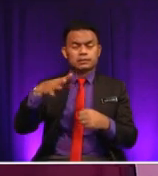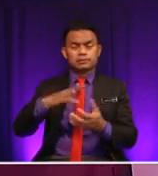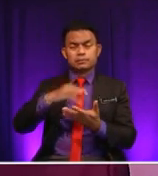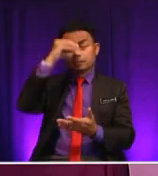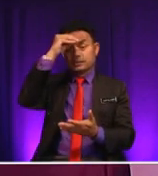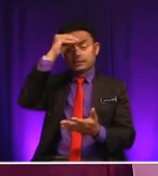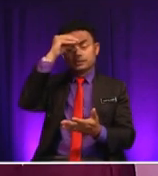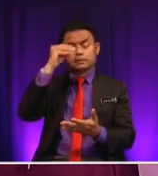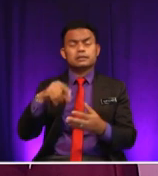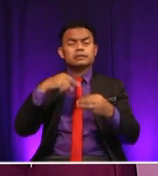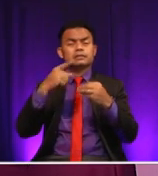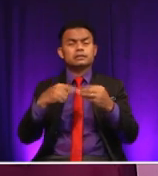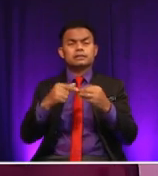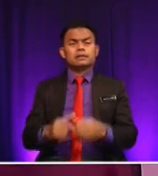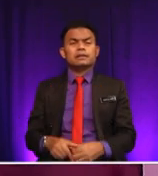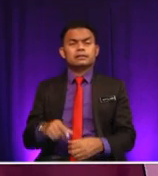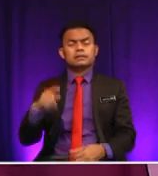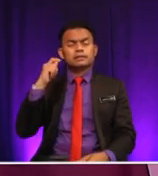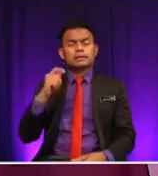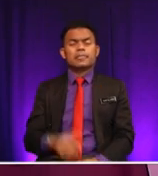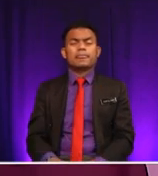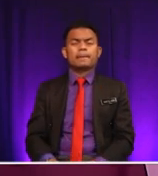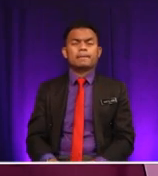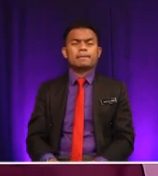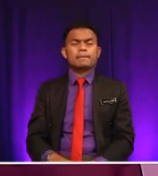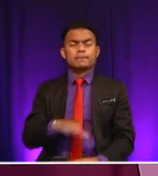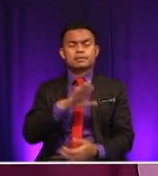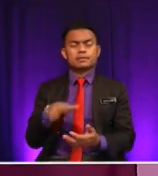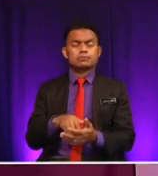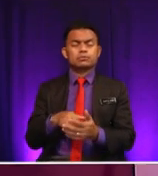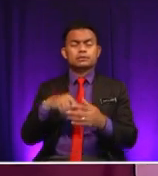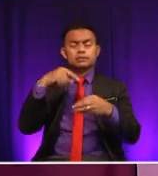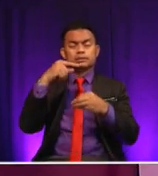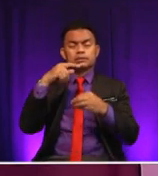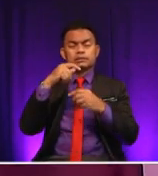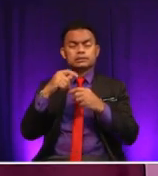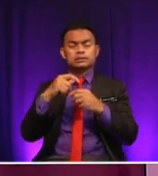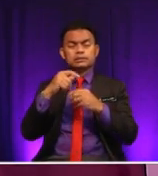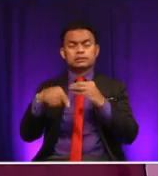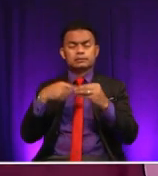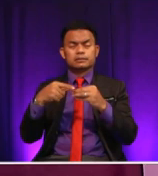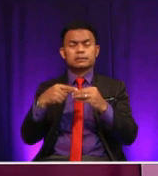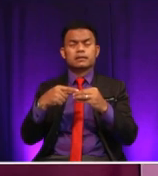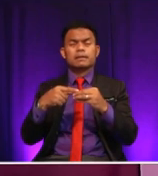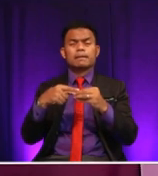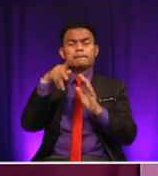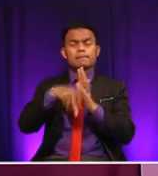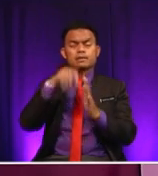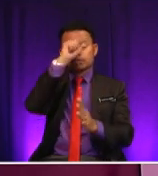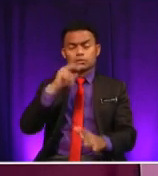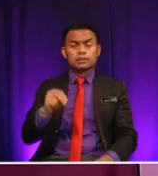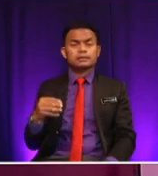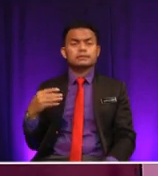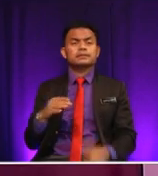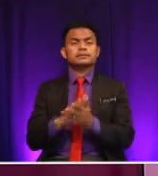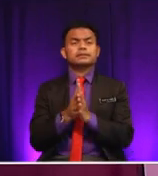tentang temanya dan seketika tadi adalah tentang persoalannya jadi kita berikan pengujian Oke